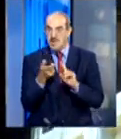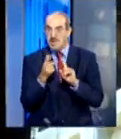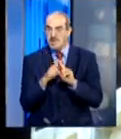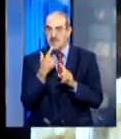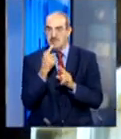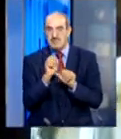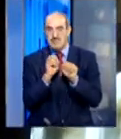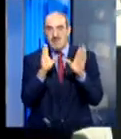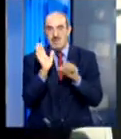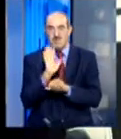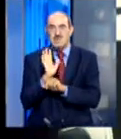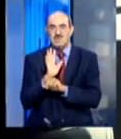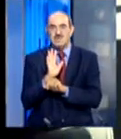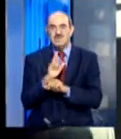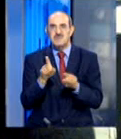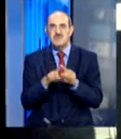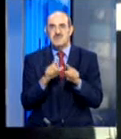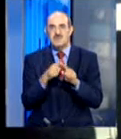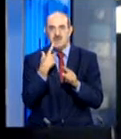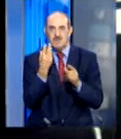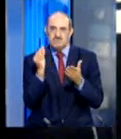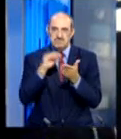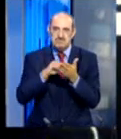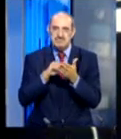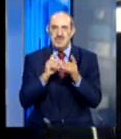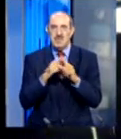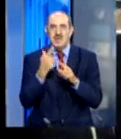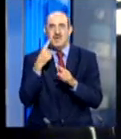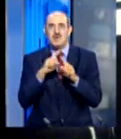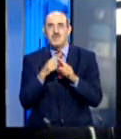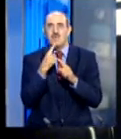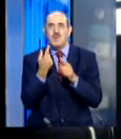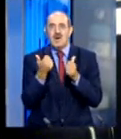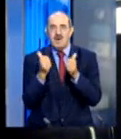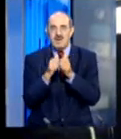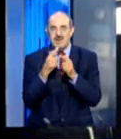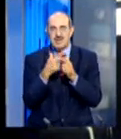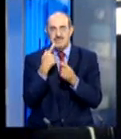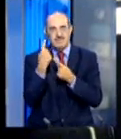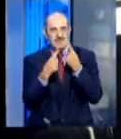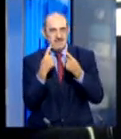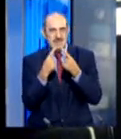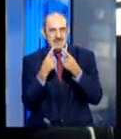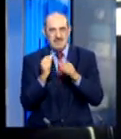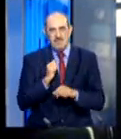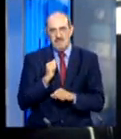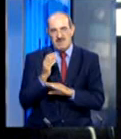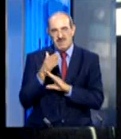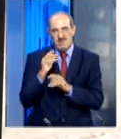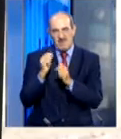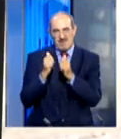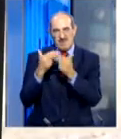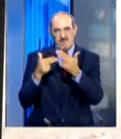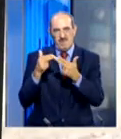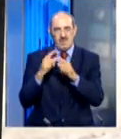العروض السينمائية التي أدرجت في إطار الاحتفال بستينية عيد الاستقلال، مما سيساهم في ترقية